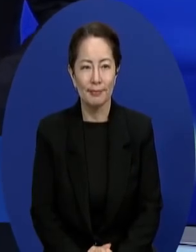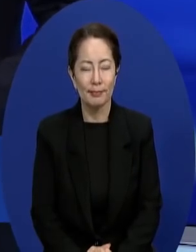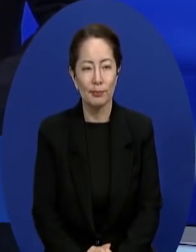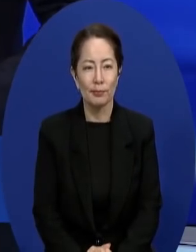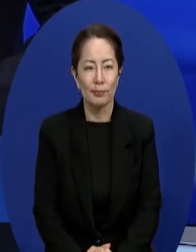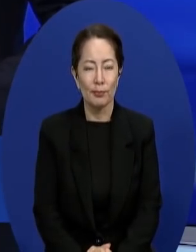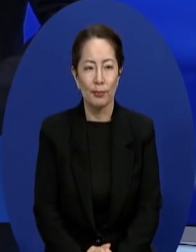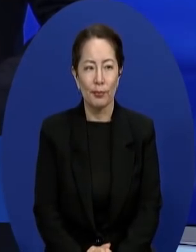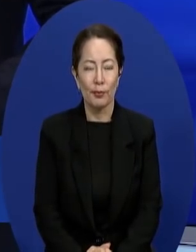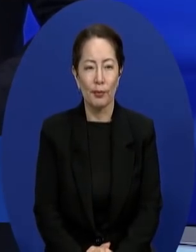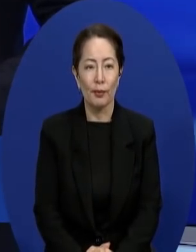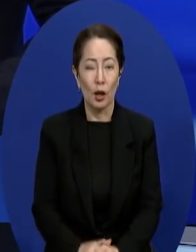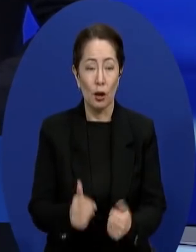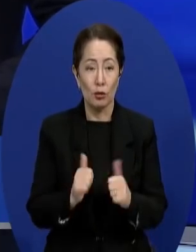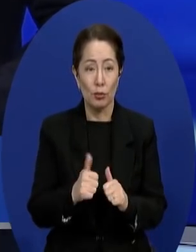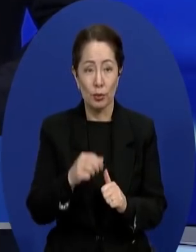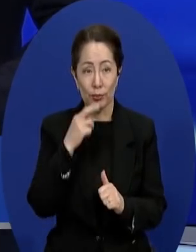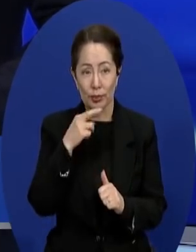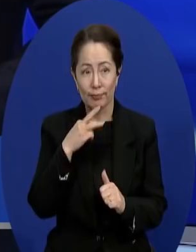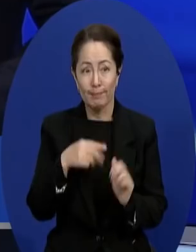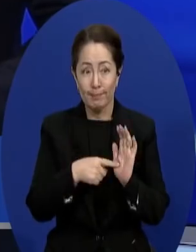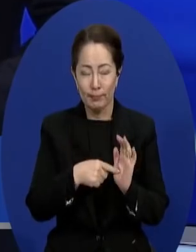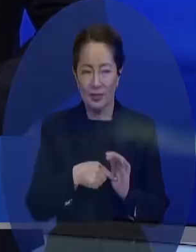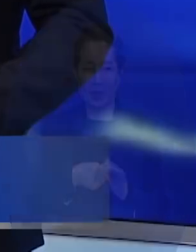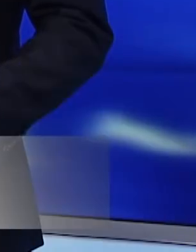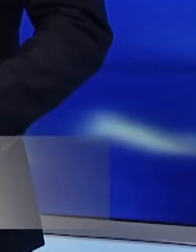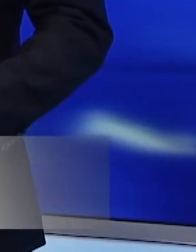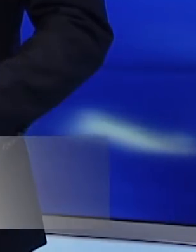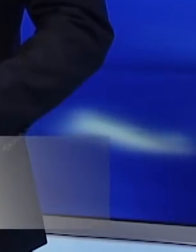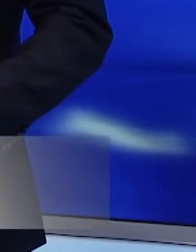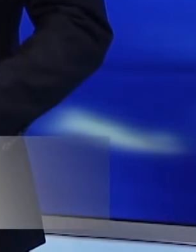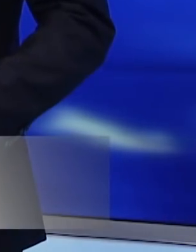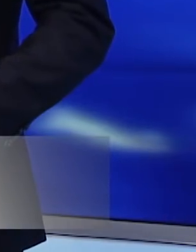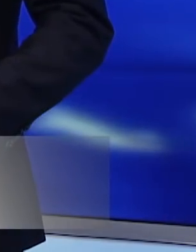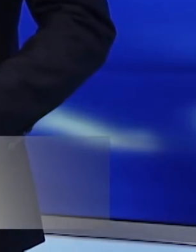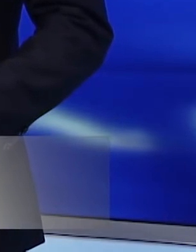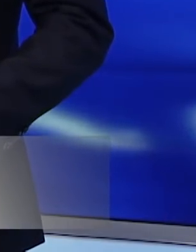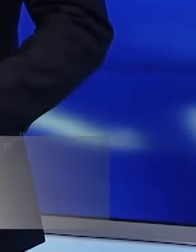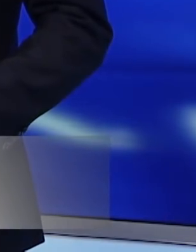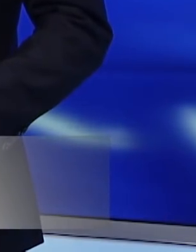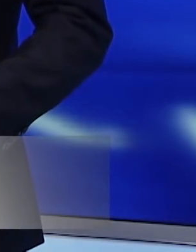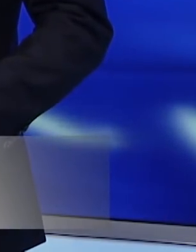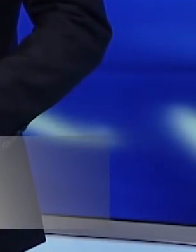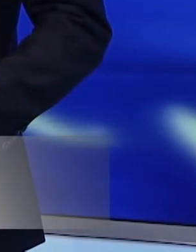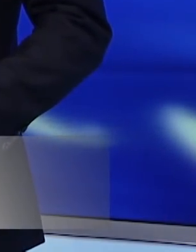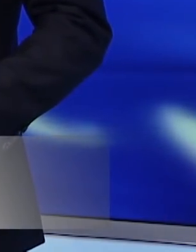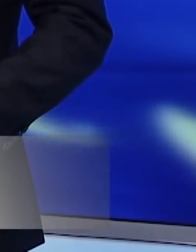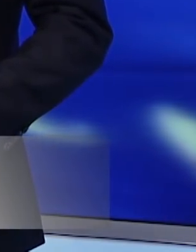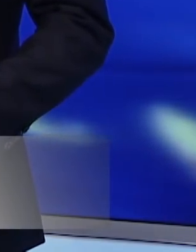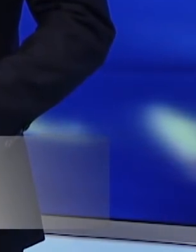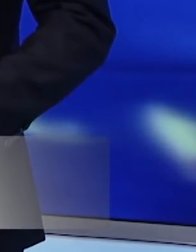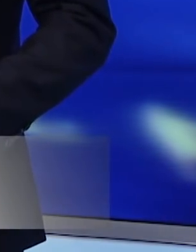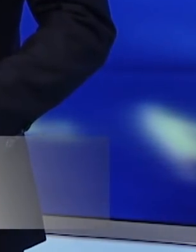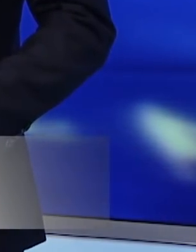Монголын хоккей холбооны лигийн аврал шалгуулах тэмцээний 2-р төргийн тоглолтууд Багнуур дүүрэгт өнөөдөр эхэллээ. За өнөөдөр явагдсан 3 тоглолтоос хамгийн сонирхолтой нь Багнуур